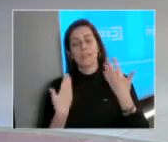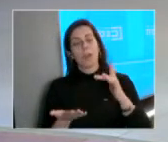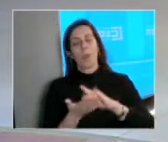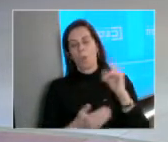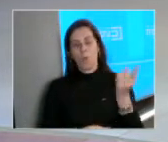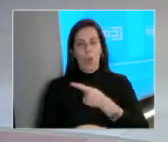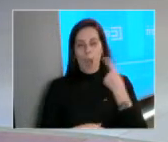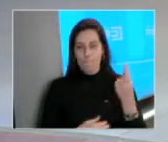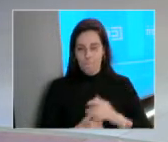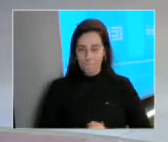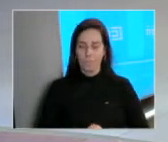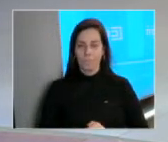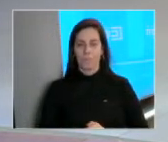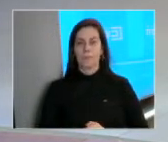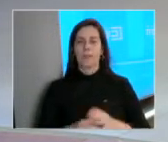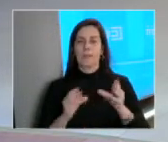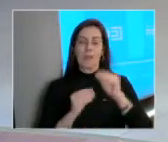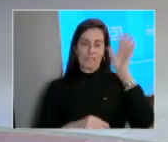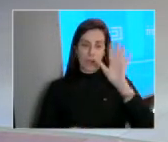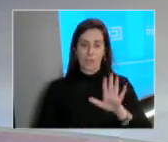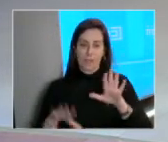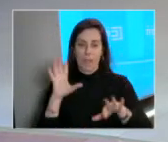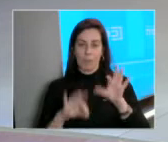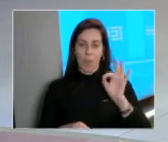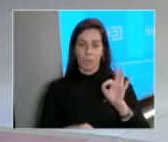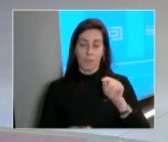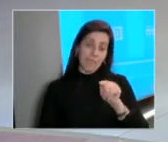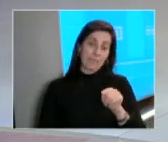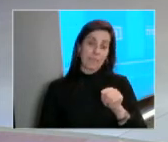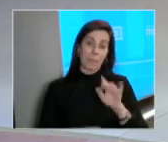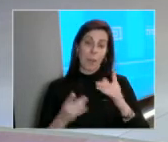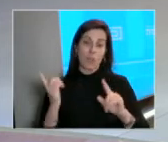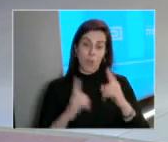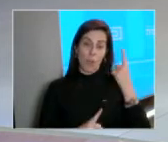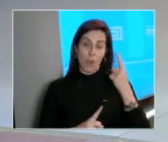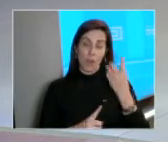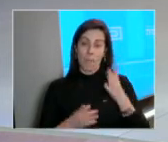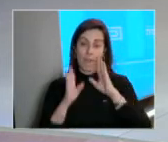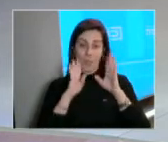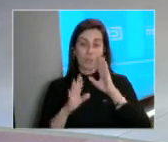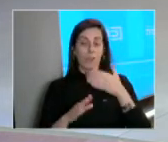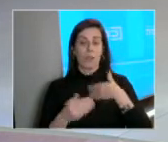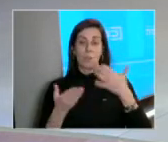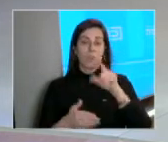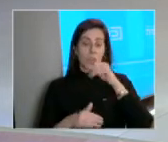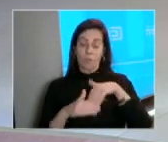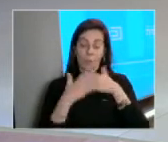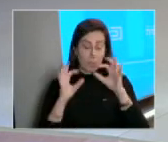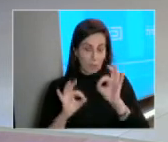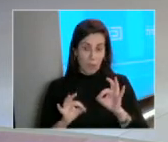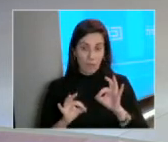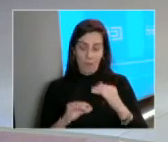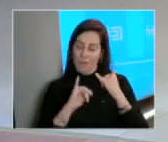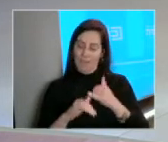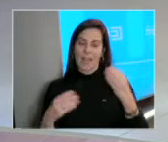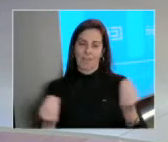במה לכולם עם סרטוני הבחירות האלו, זה לפחות מה שקורה ברשתות החברתיות, ואנחנו כאן בציוצי בוקר בדיוק להביא את